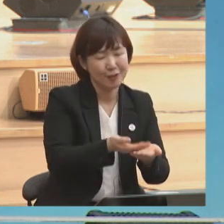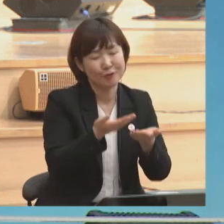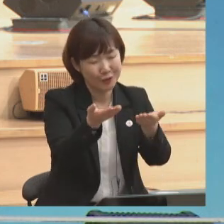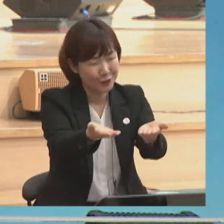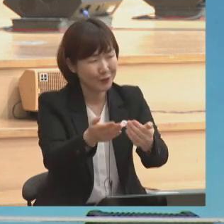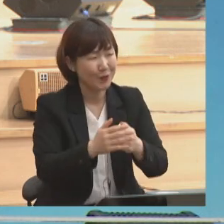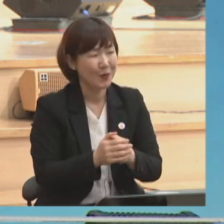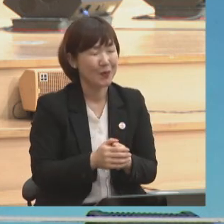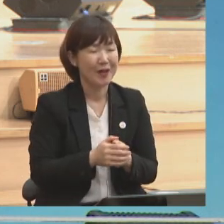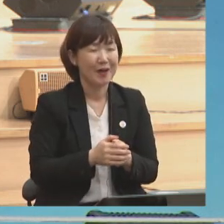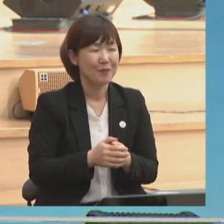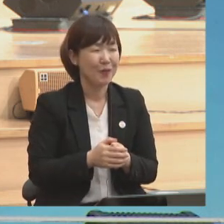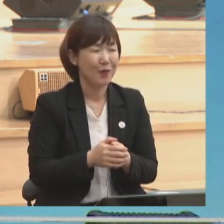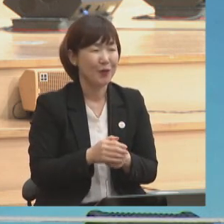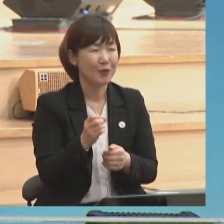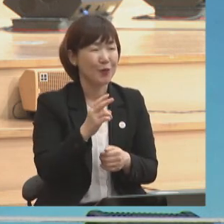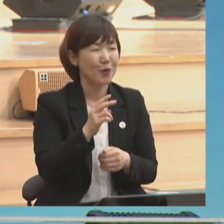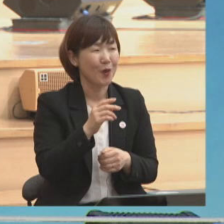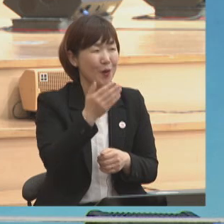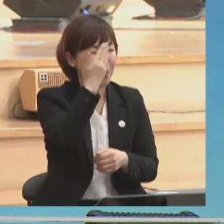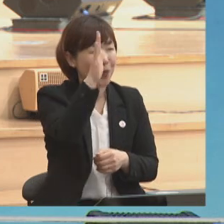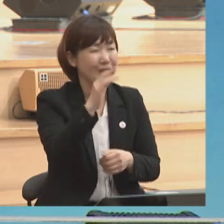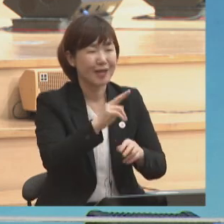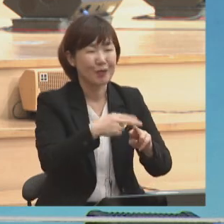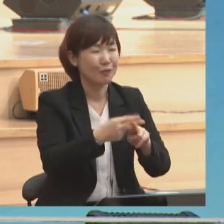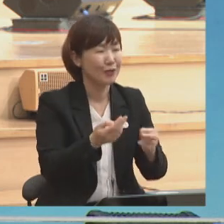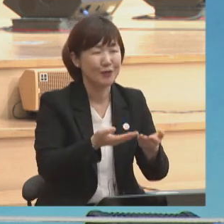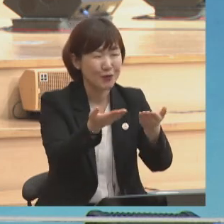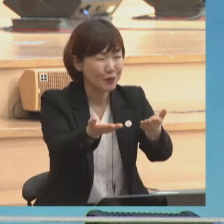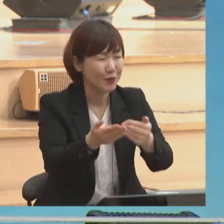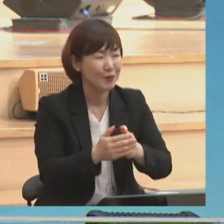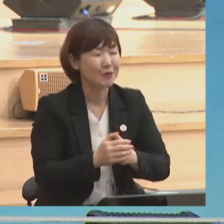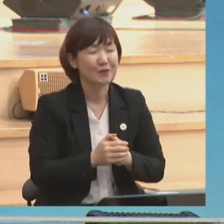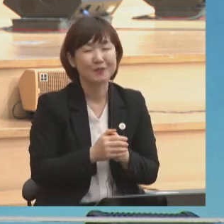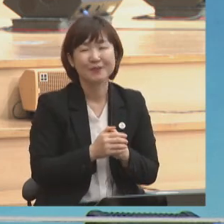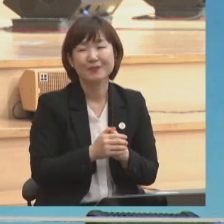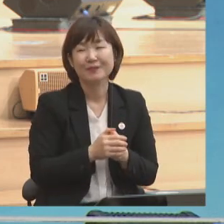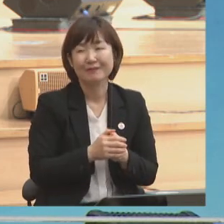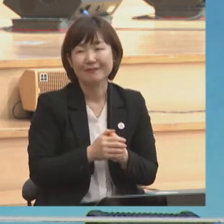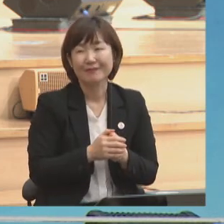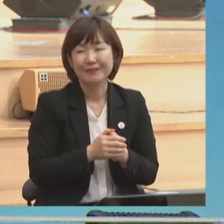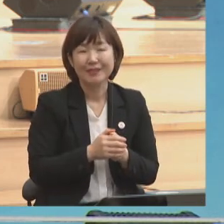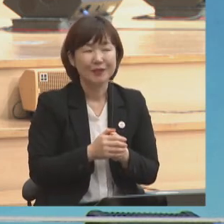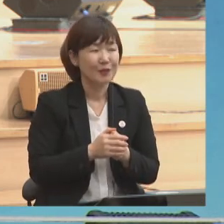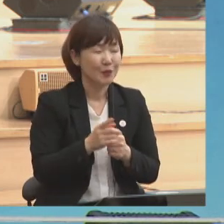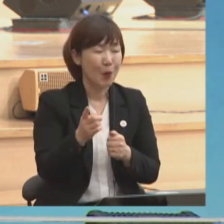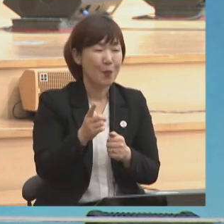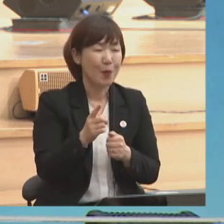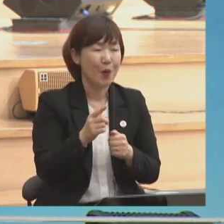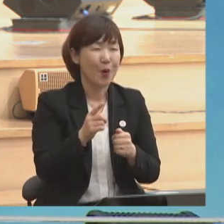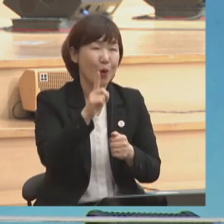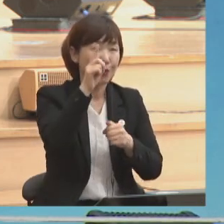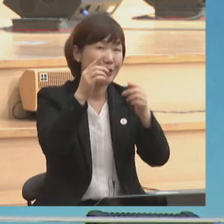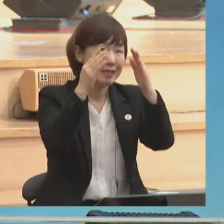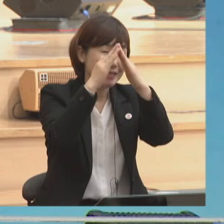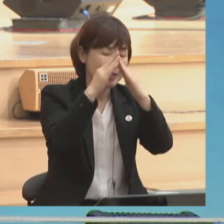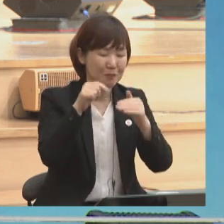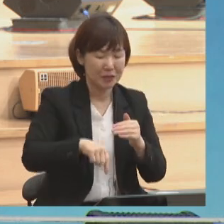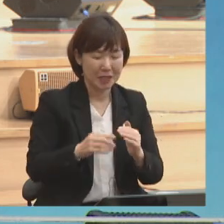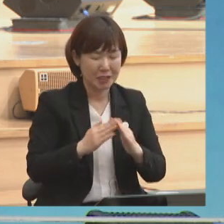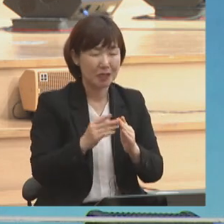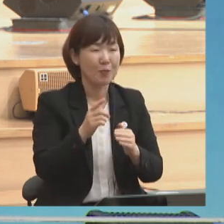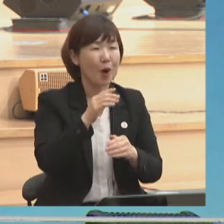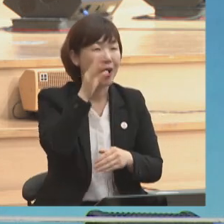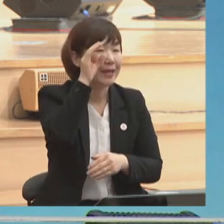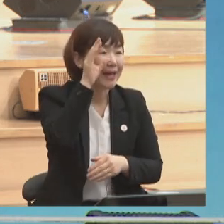뭐 오다 줬다 그러면서 이렇게 배달해주고, 부침개 구워주고, 뭐 아래 위층으로 뭐 부활절날 계란